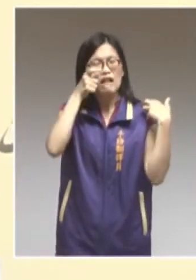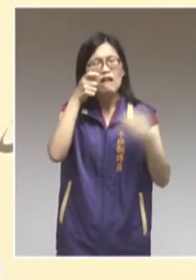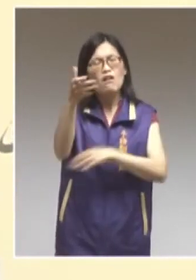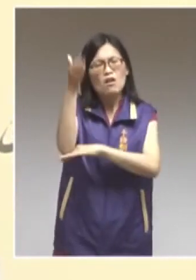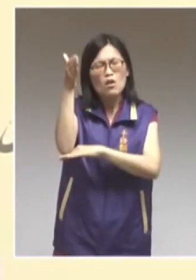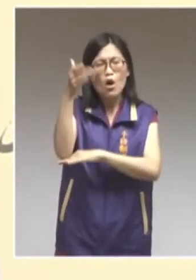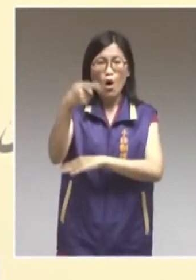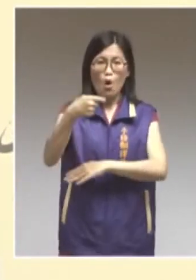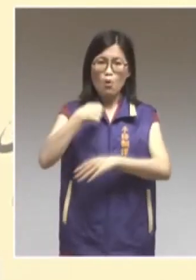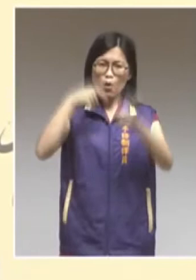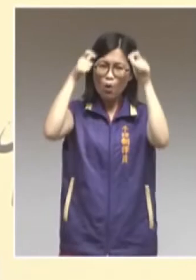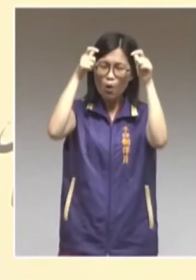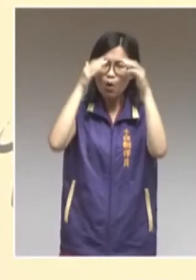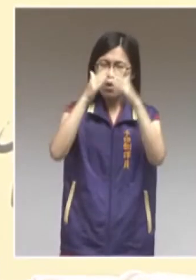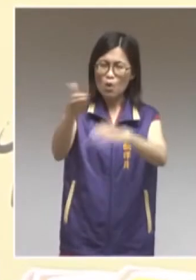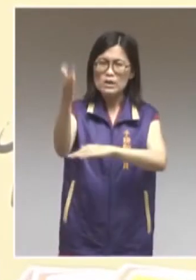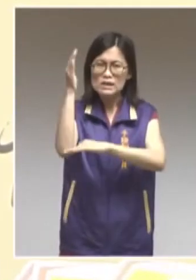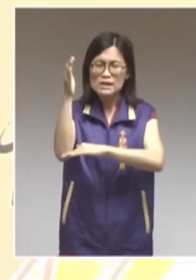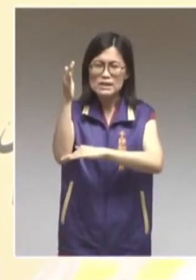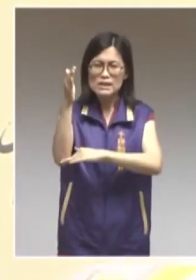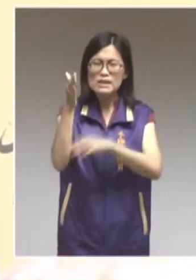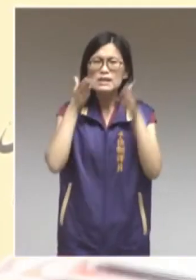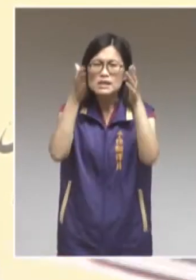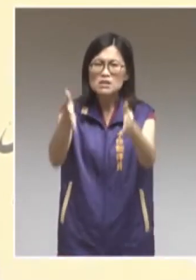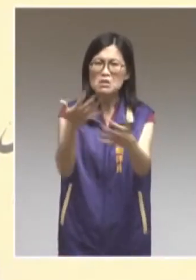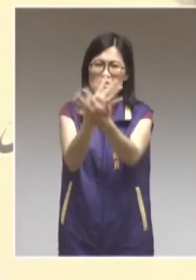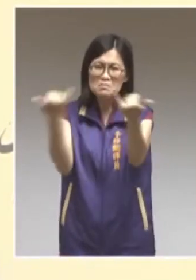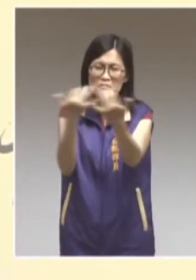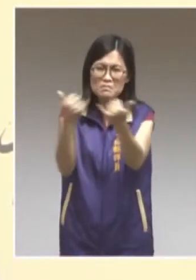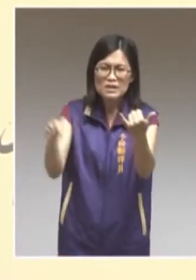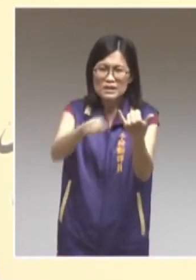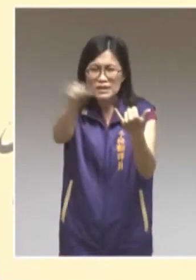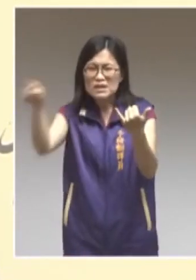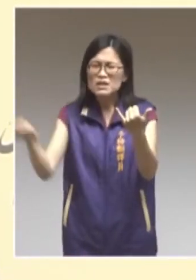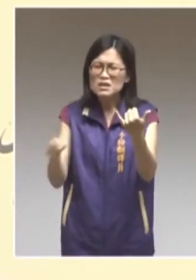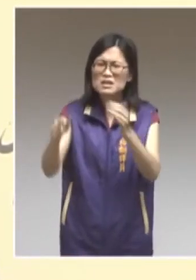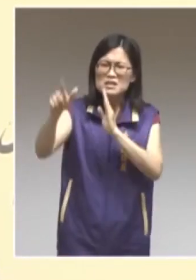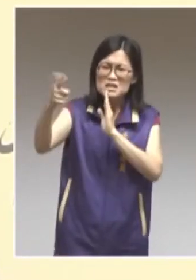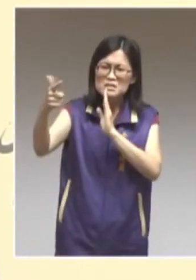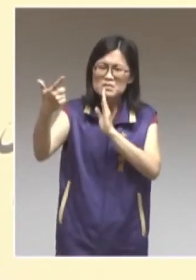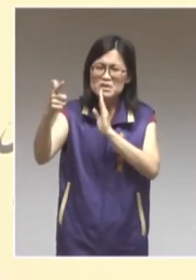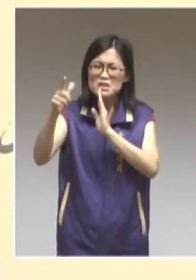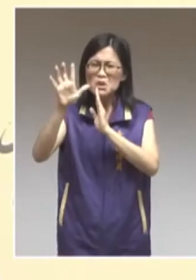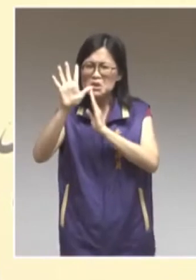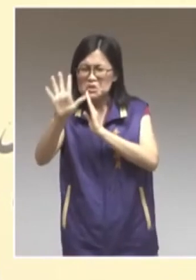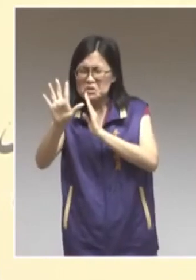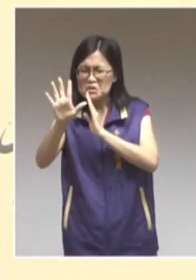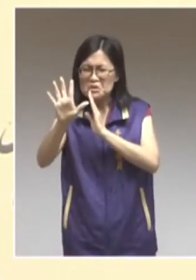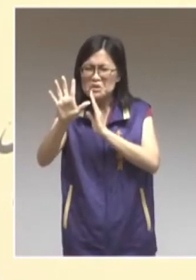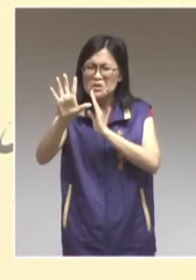这边，对于高雄市的这个孩的学童，是不是有到这个